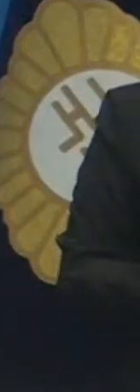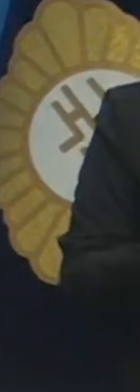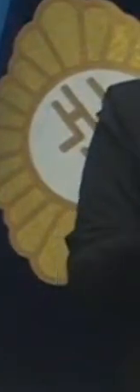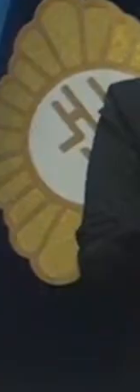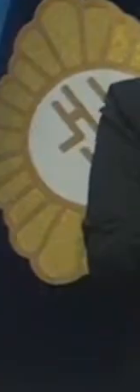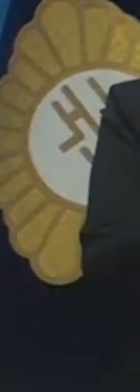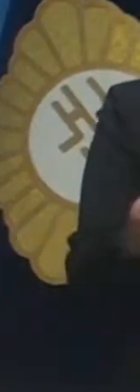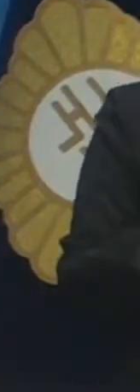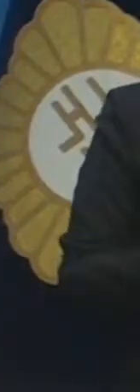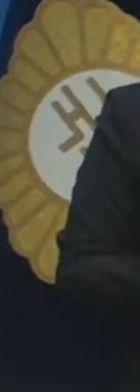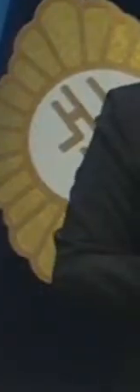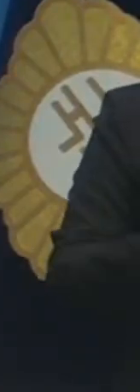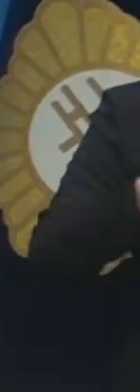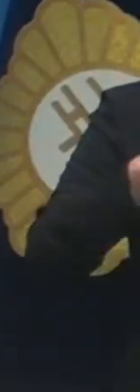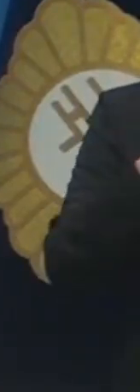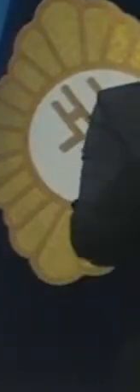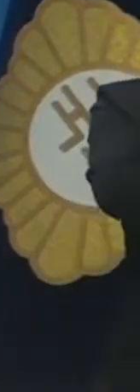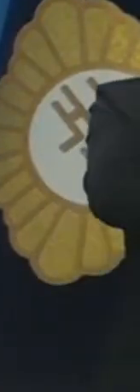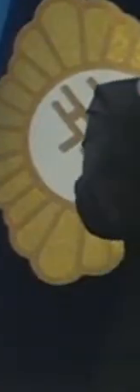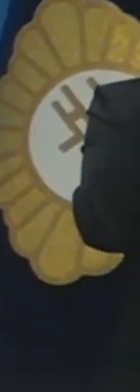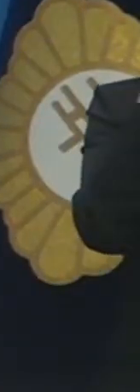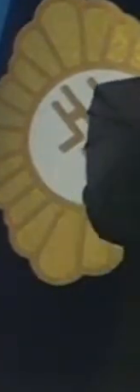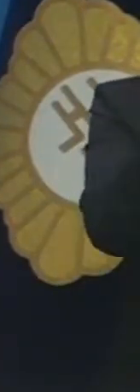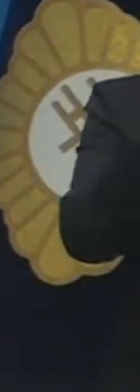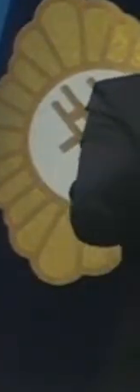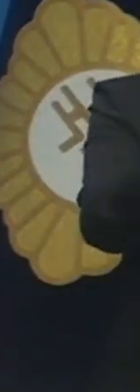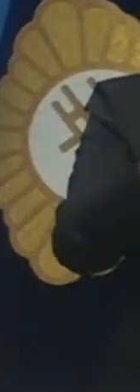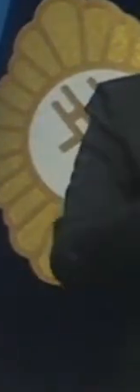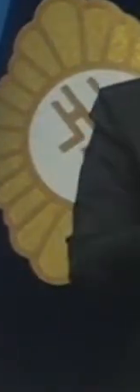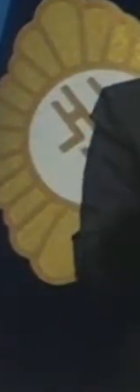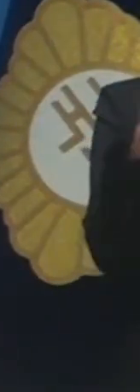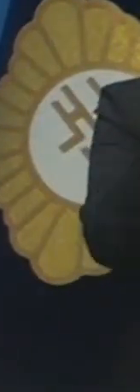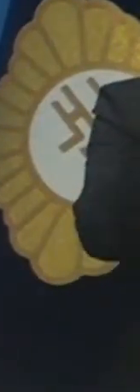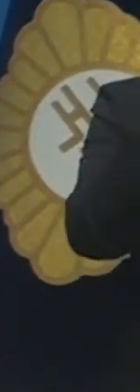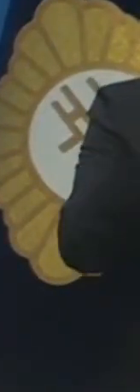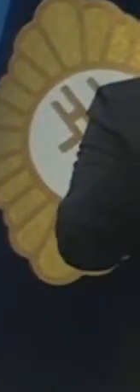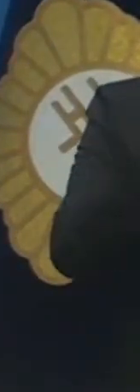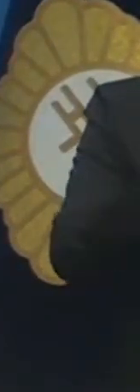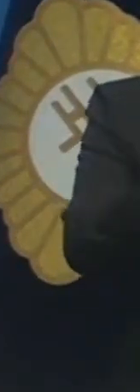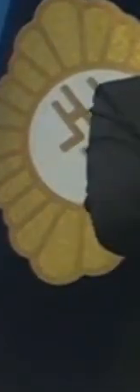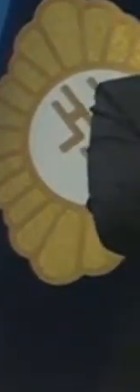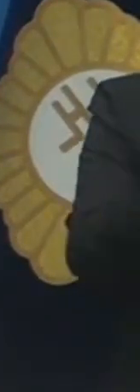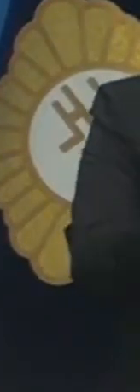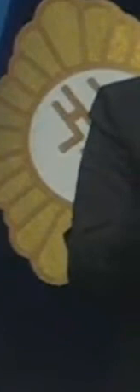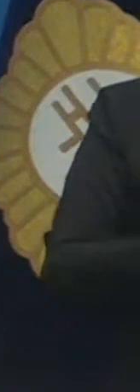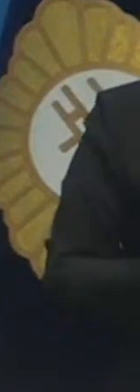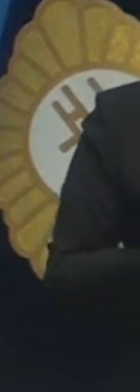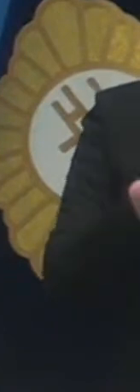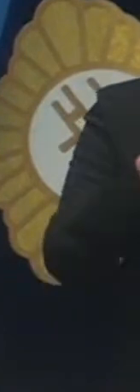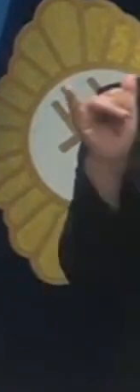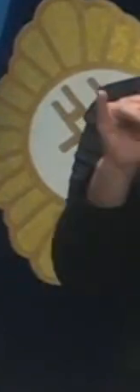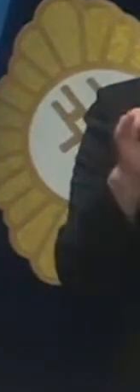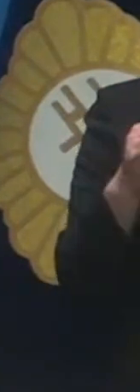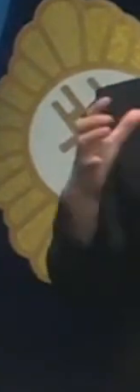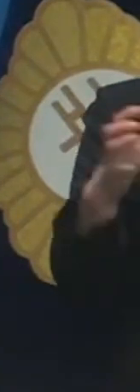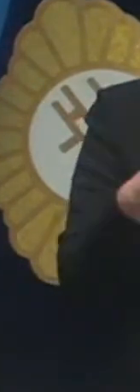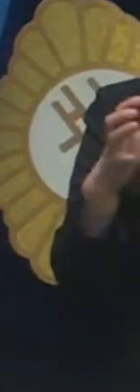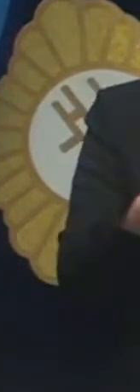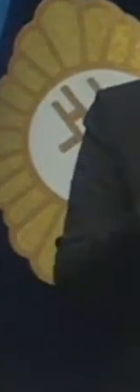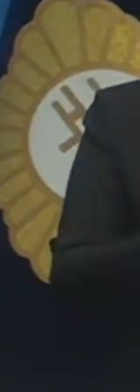이에 범학계 국민검증단은 2021년 9월 9명의 검증단을